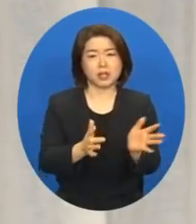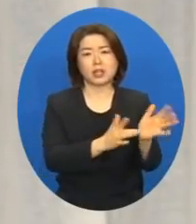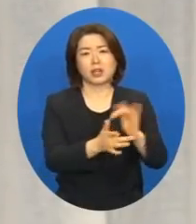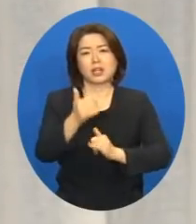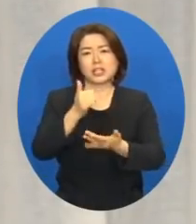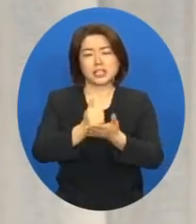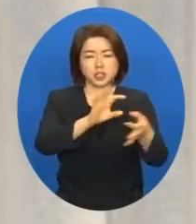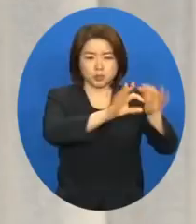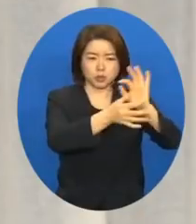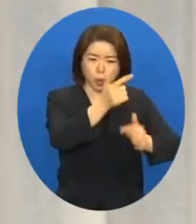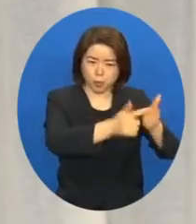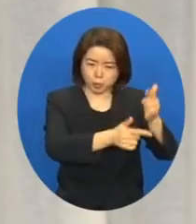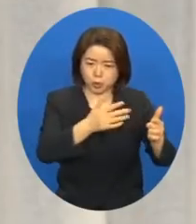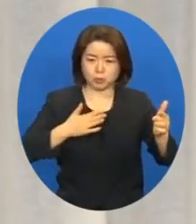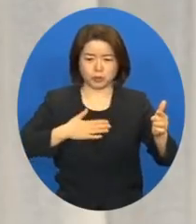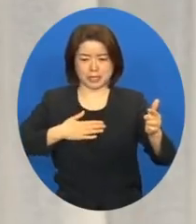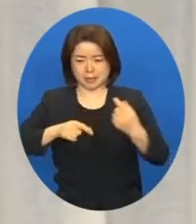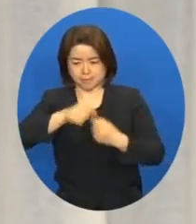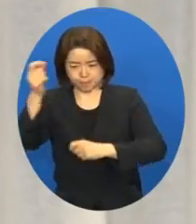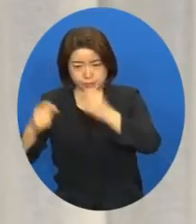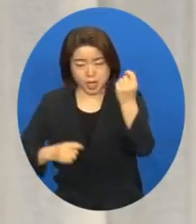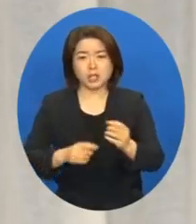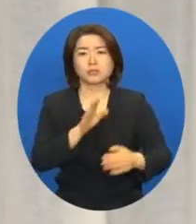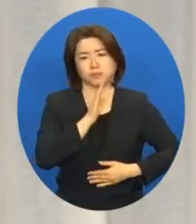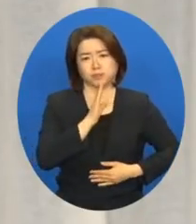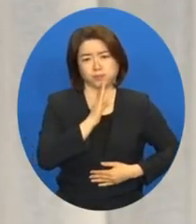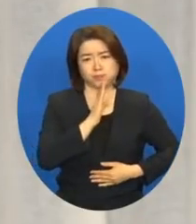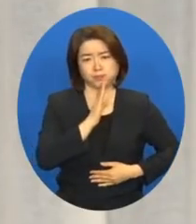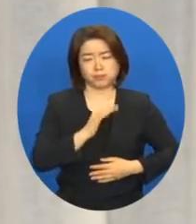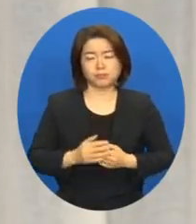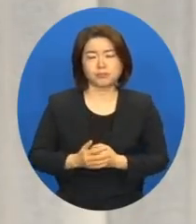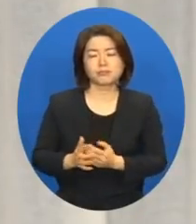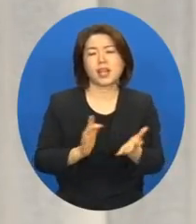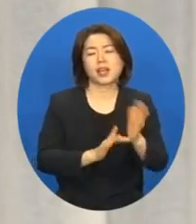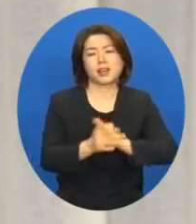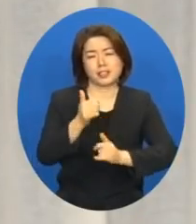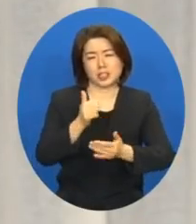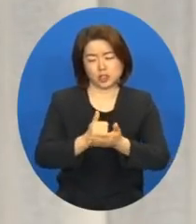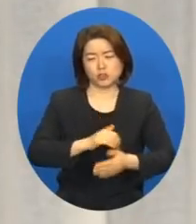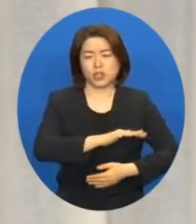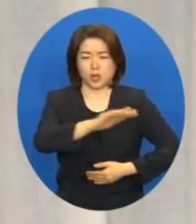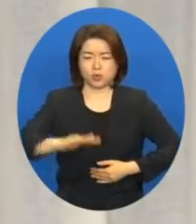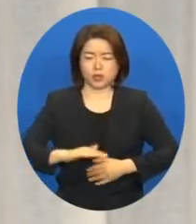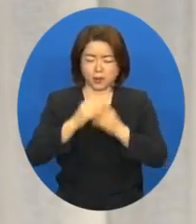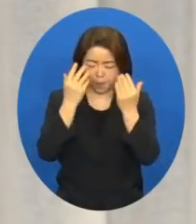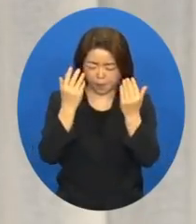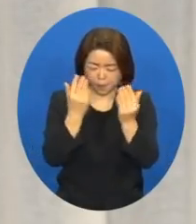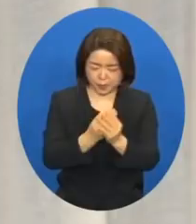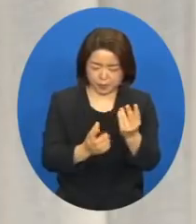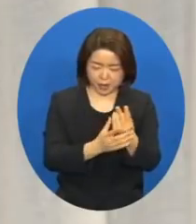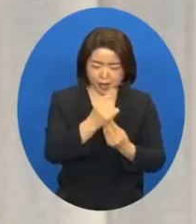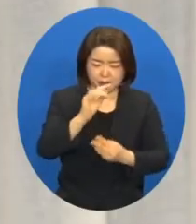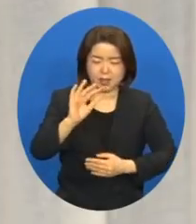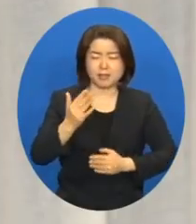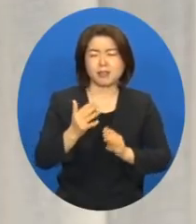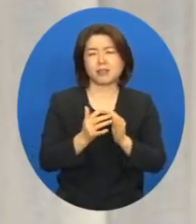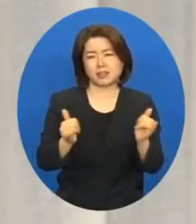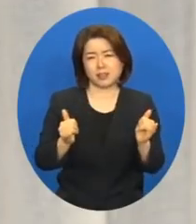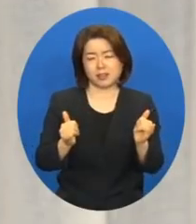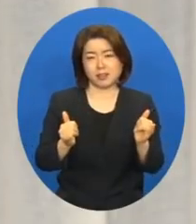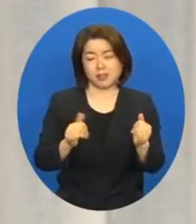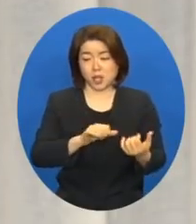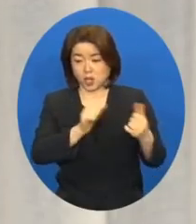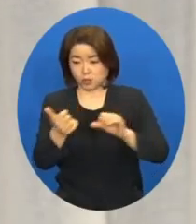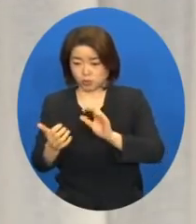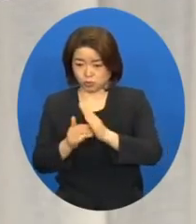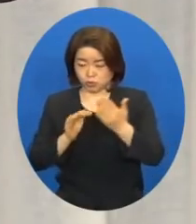예수님은 포도나무시고 우리는 가지라니까요. 예수님과 우리가 온전히 하나 된 자예요. 죽고 난 다음이 문제가